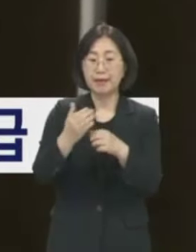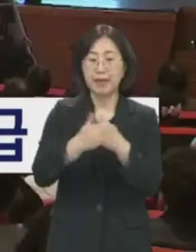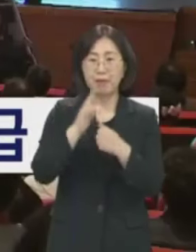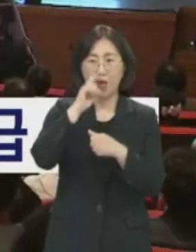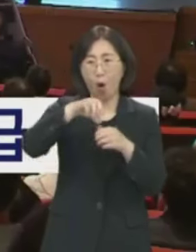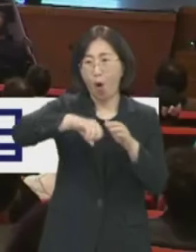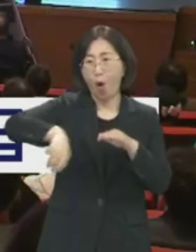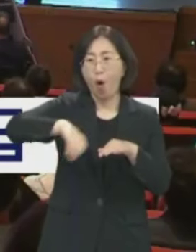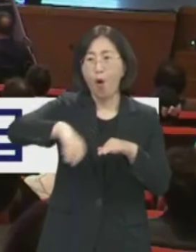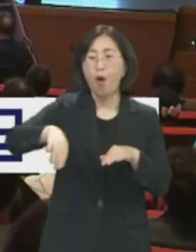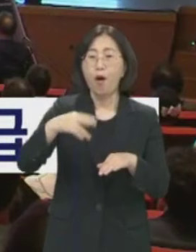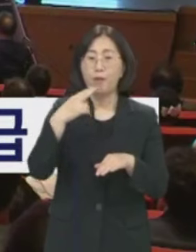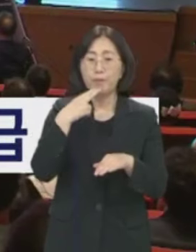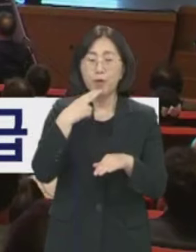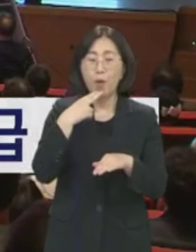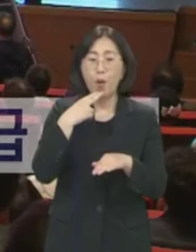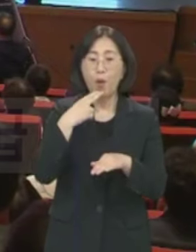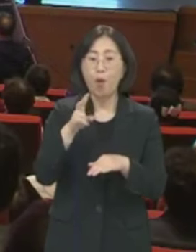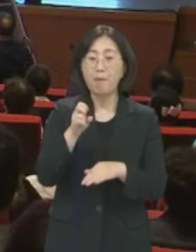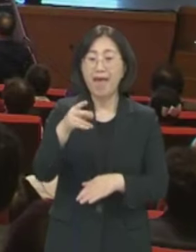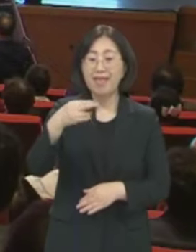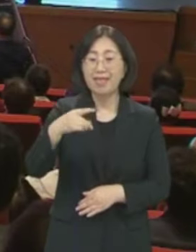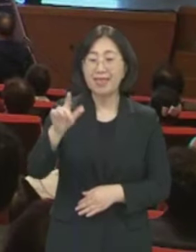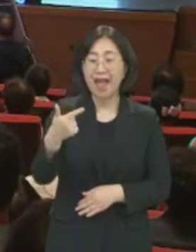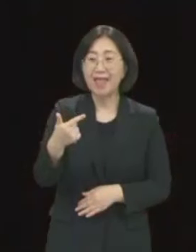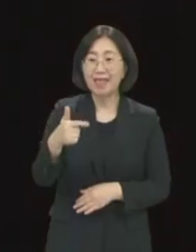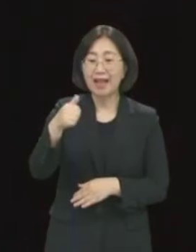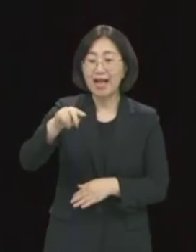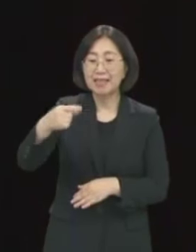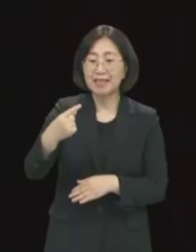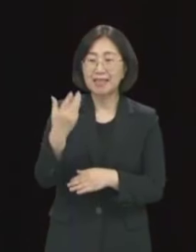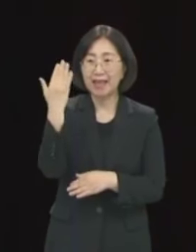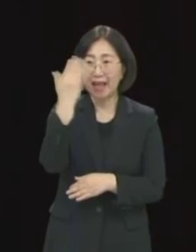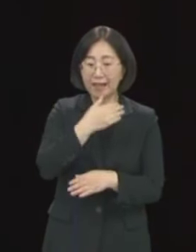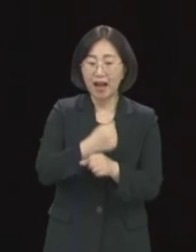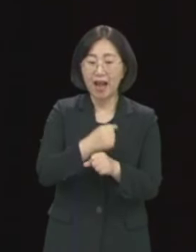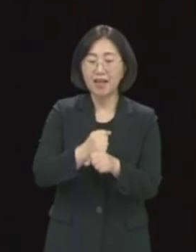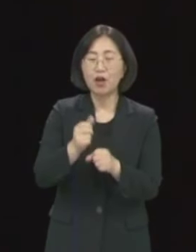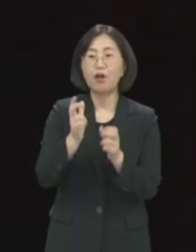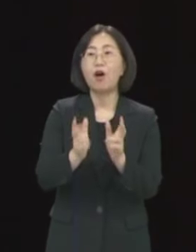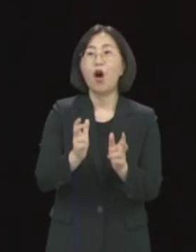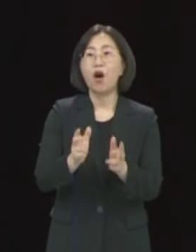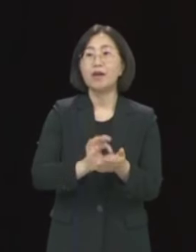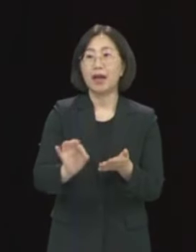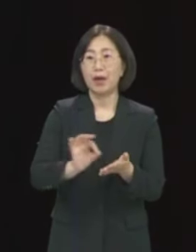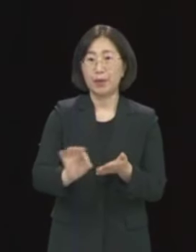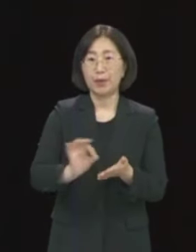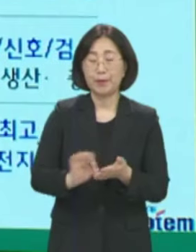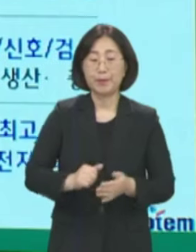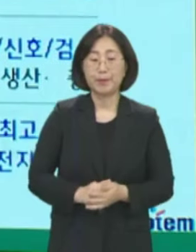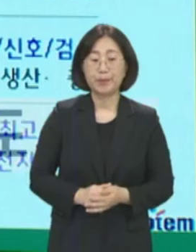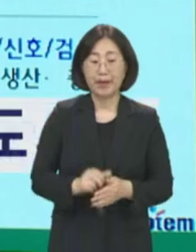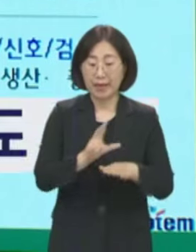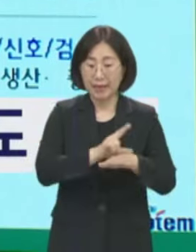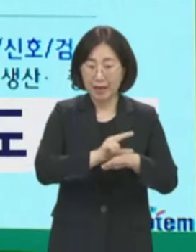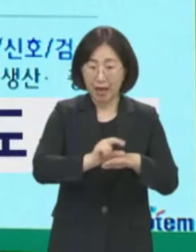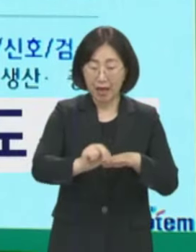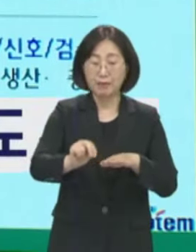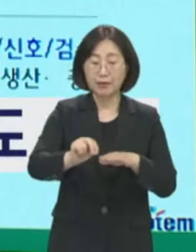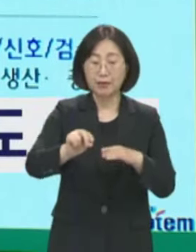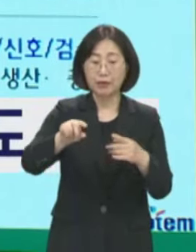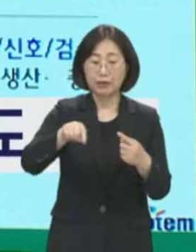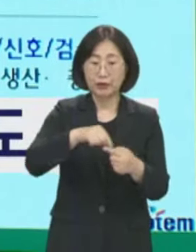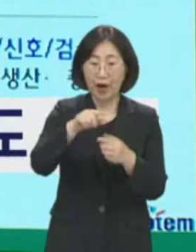운행에 필요한 수소는 음식물 쓰레기에서 나오는 메탄가스를 정제해 공급한다는 계획입니다. 특히 트램은 운행